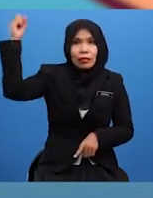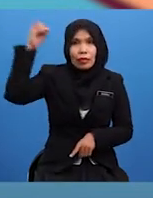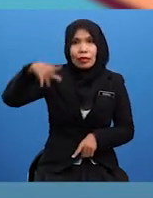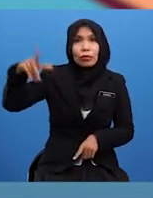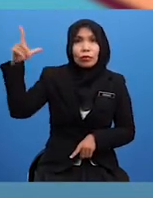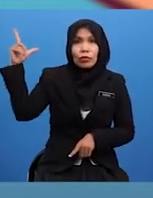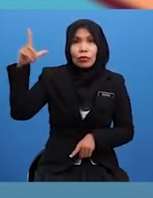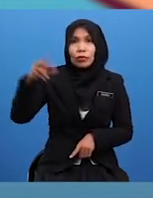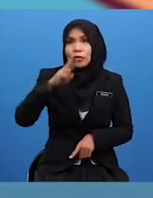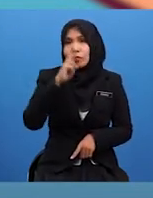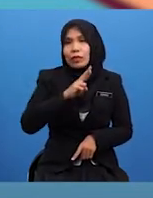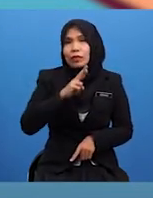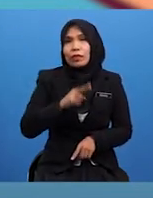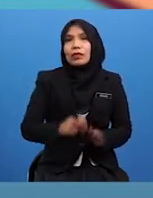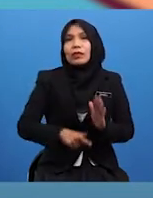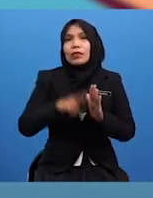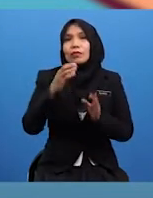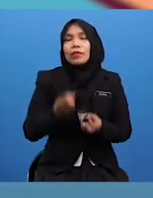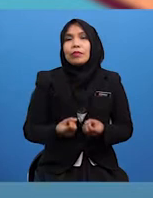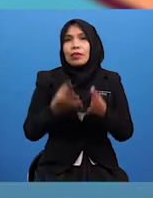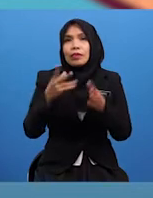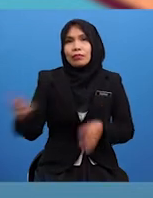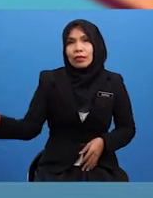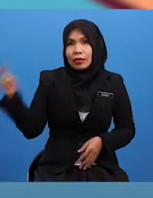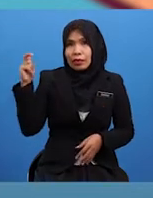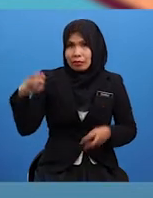ini mempunyai lebih banyak tenaga elektrik